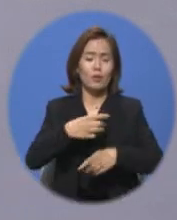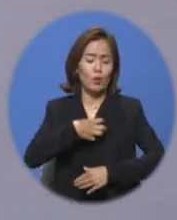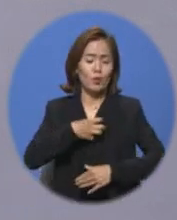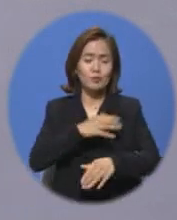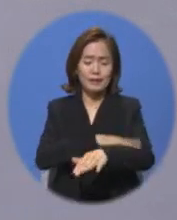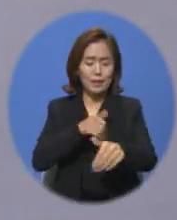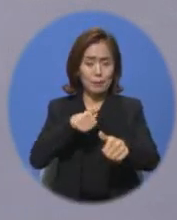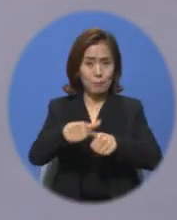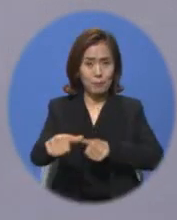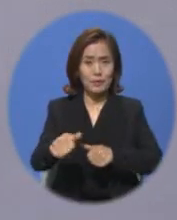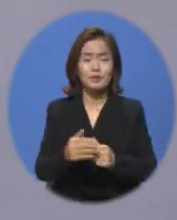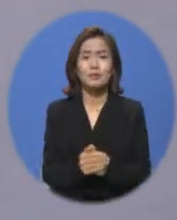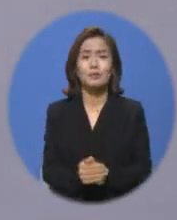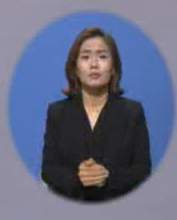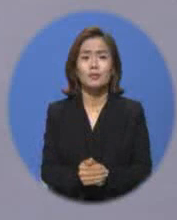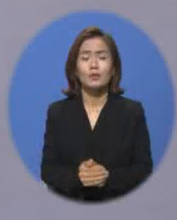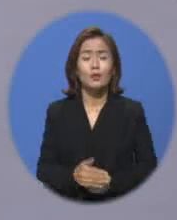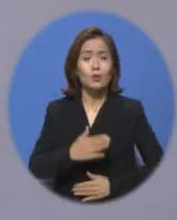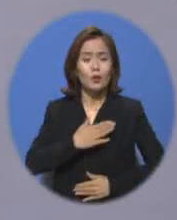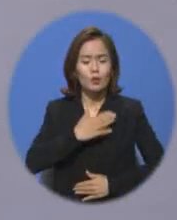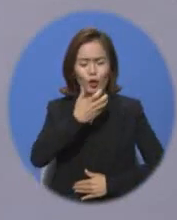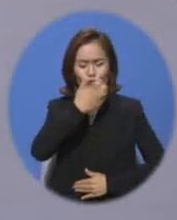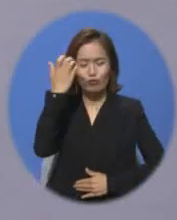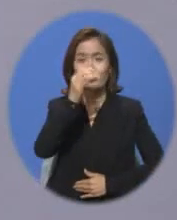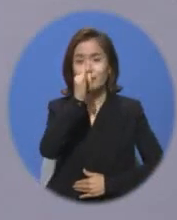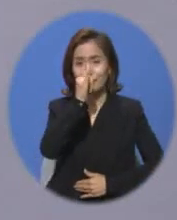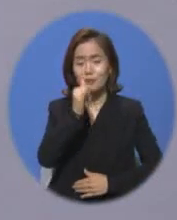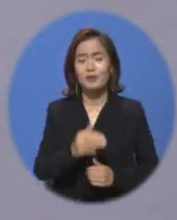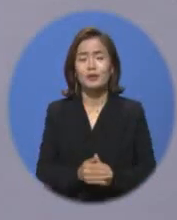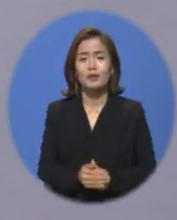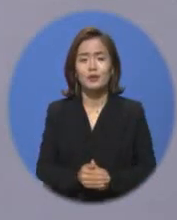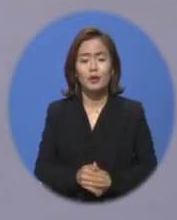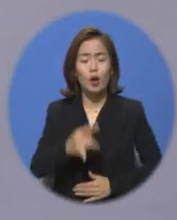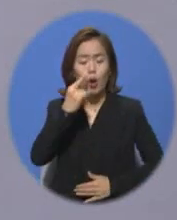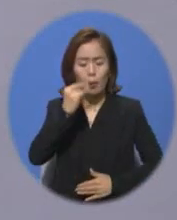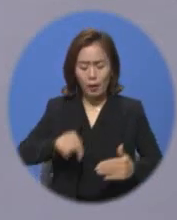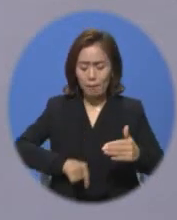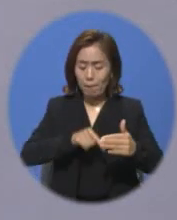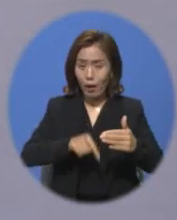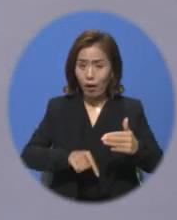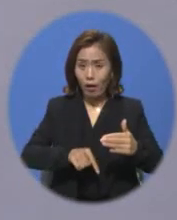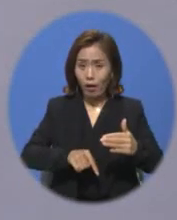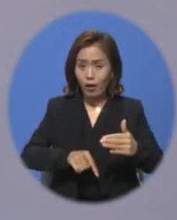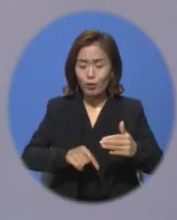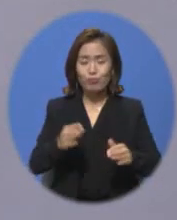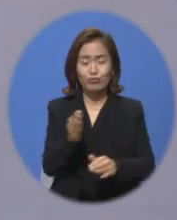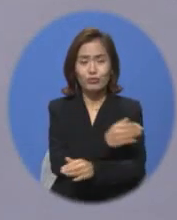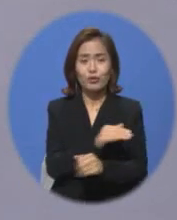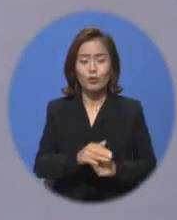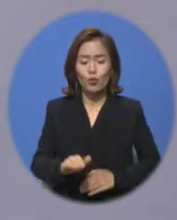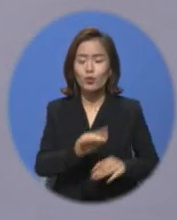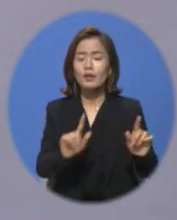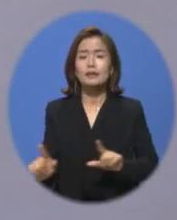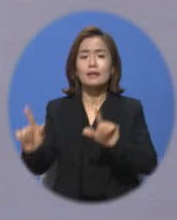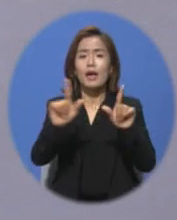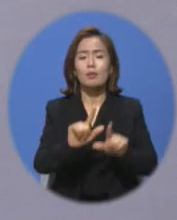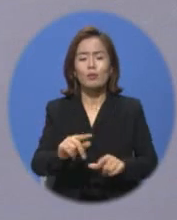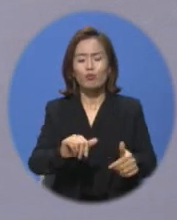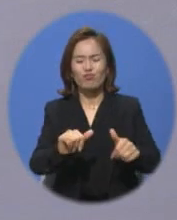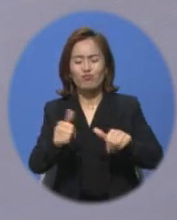국민과함께국가경제를되살리고이위기를극복하는데앞장설것입니다.제게는 꿈이있습니다.이는 모든